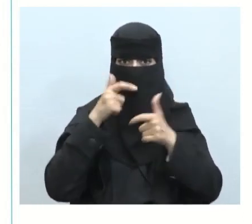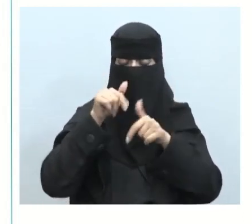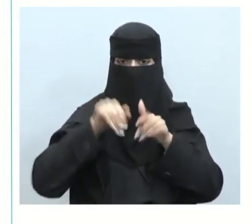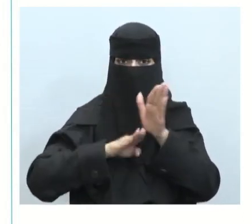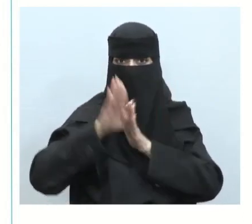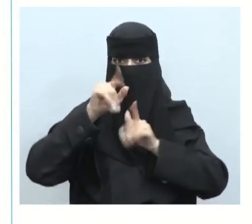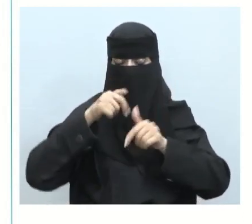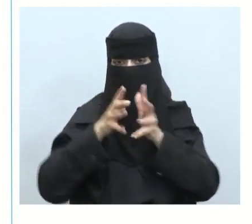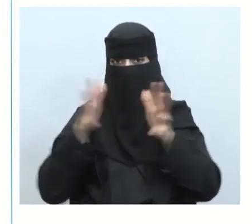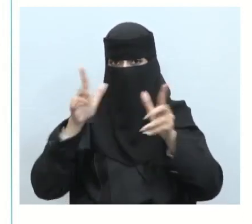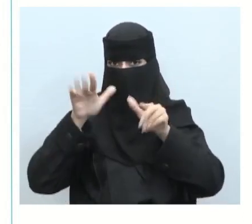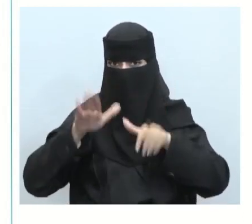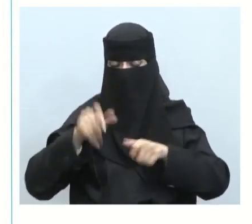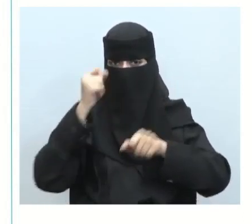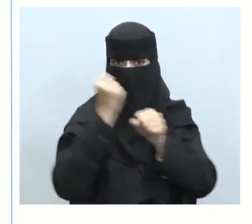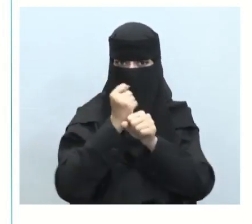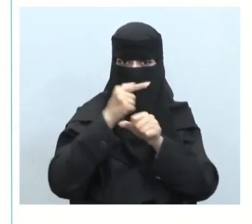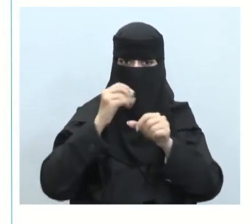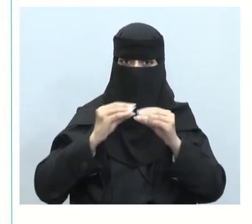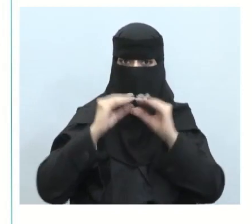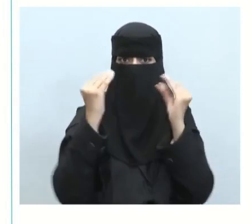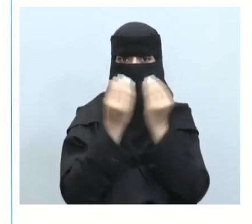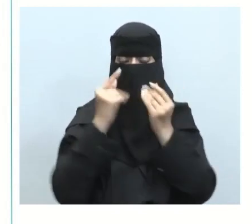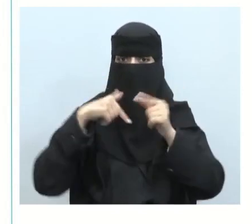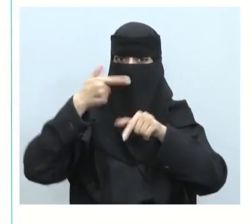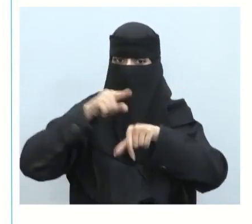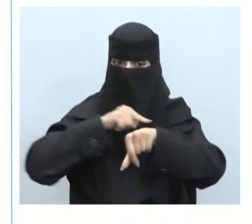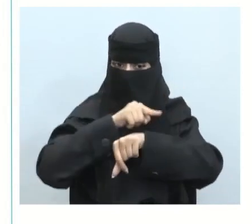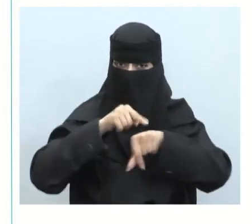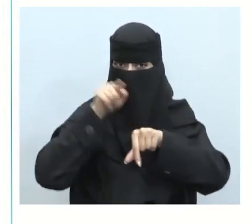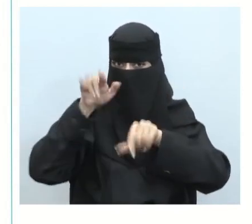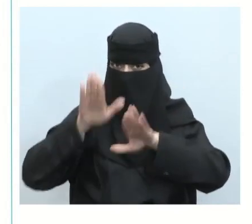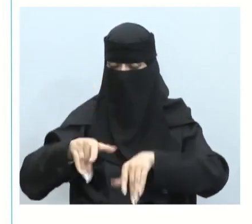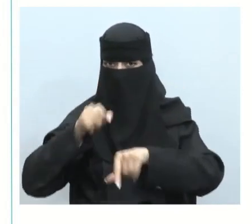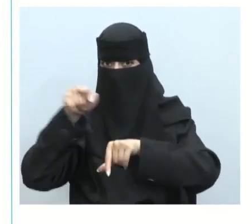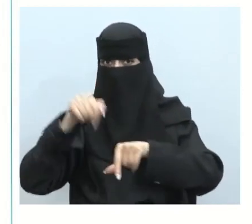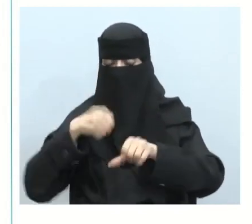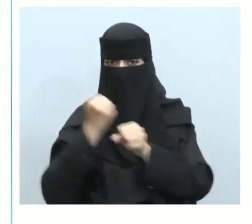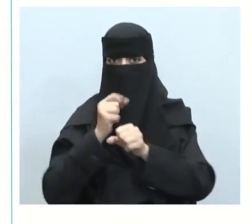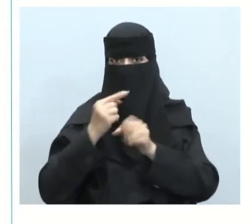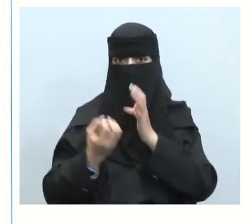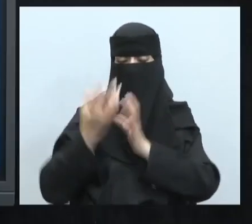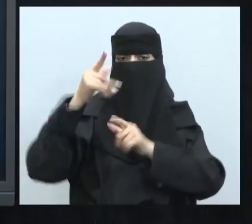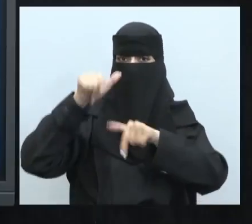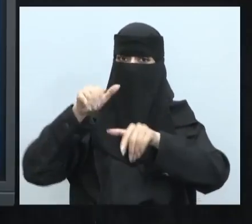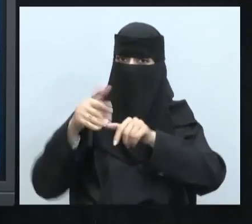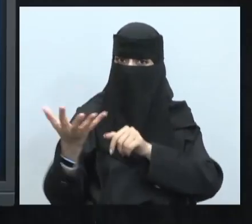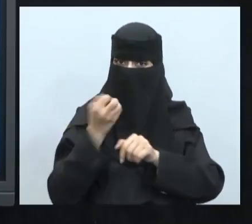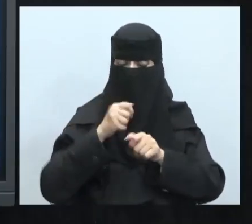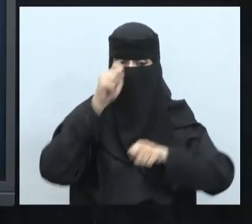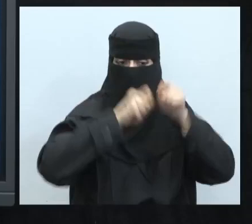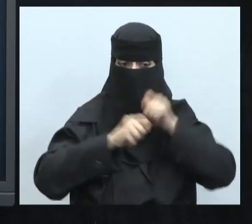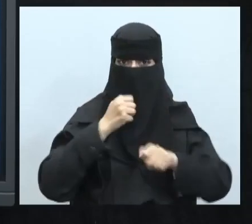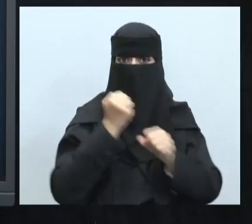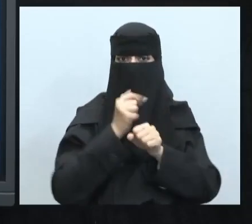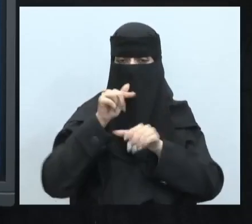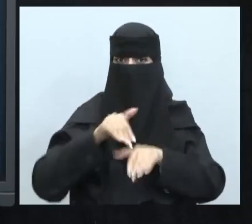التطور الكبير في العمل الاداري وكل فتره منها وحقبه من هذه الثورات اذا تحتاج الى عمل اداري